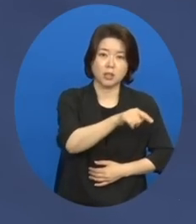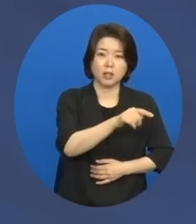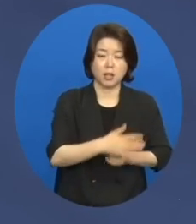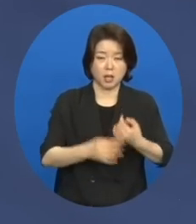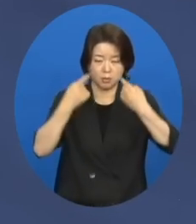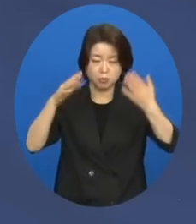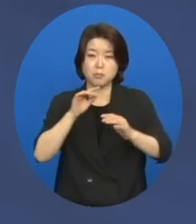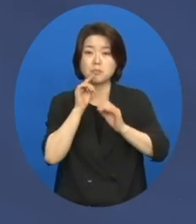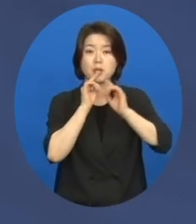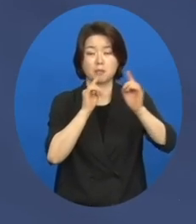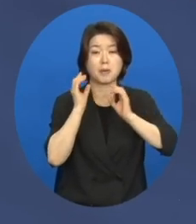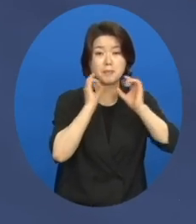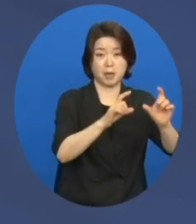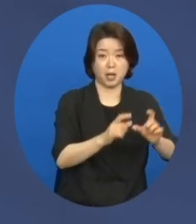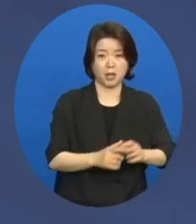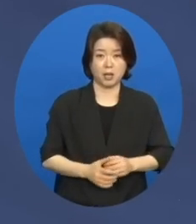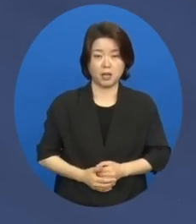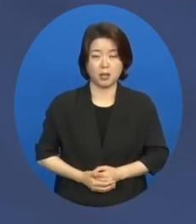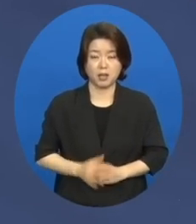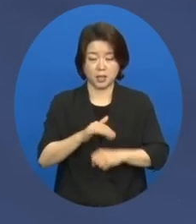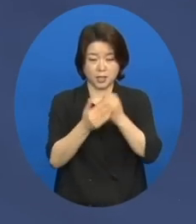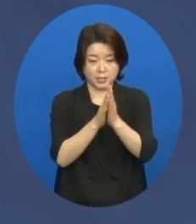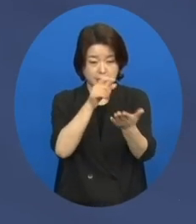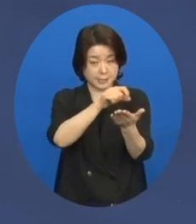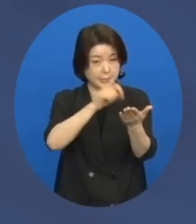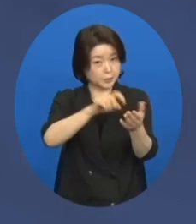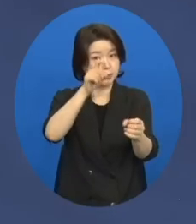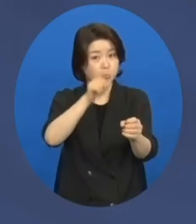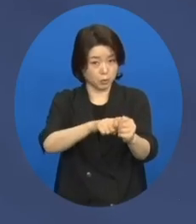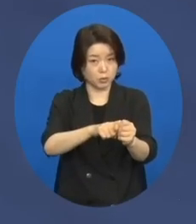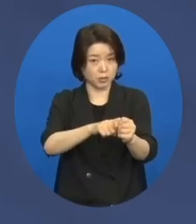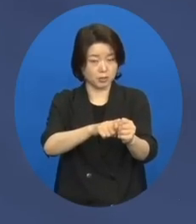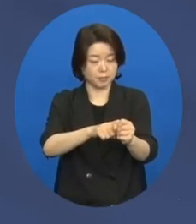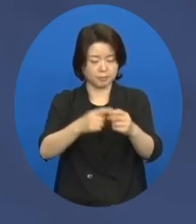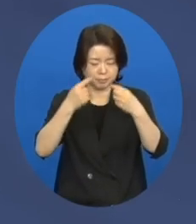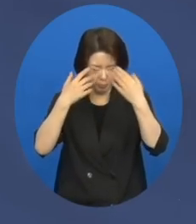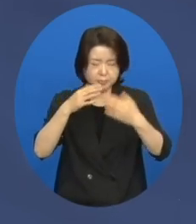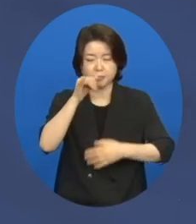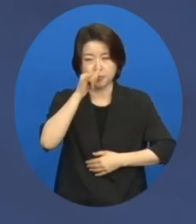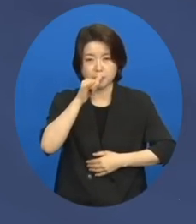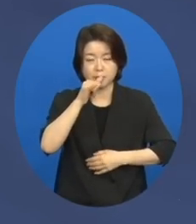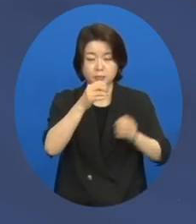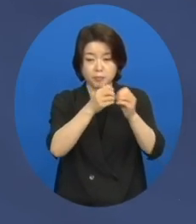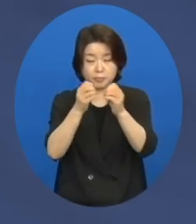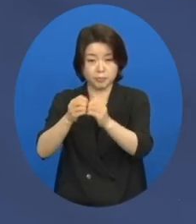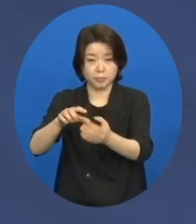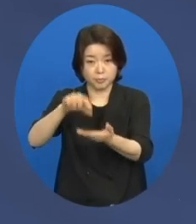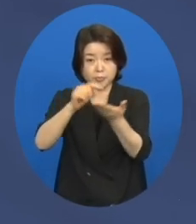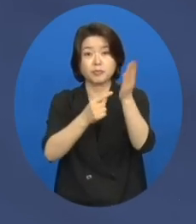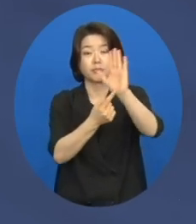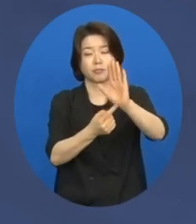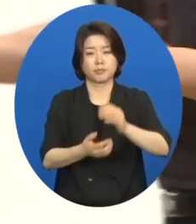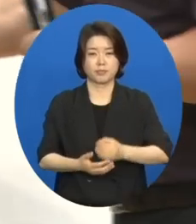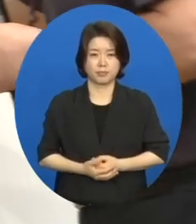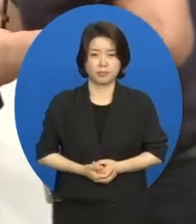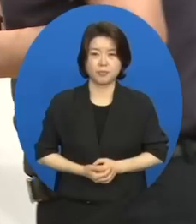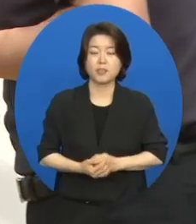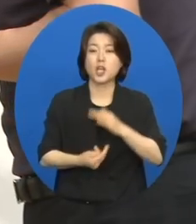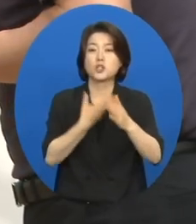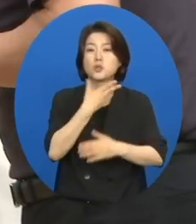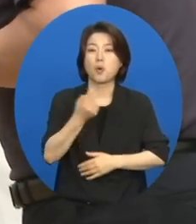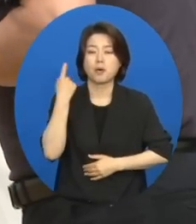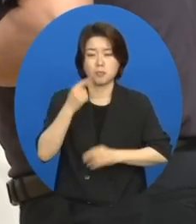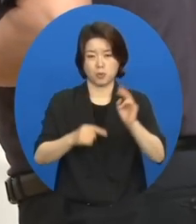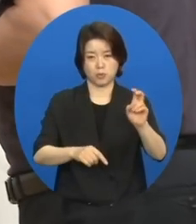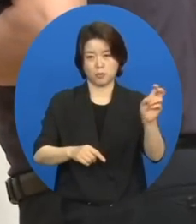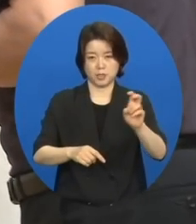분명하게 말씀하셨어요. 그러니까 성경의 기록 목적도 정확하게 있는데 몇 구절만 소개를 하려고 하는데요. 자 요한복음